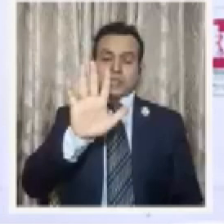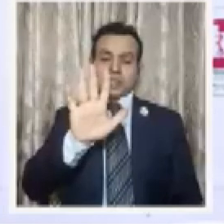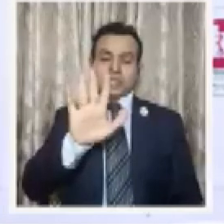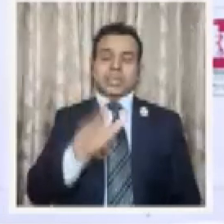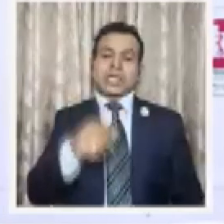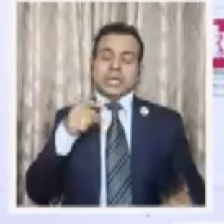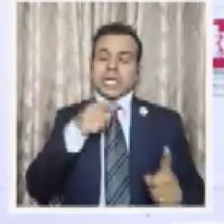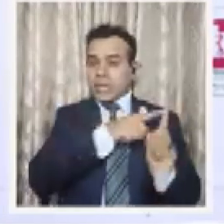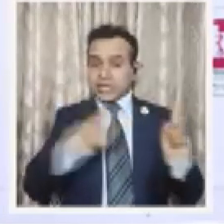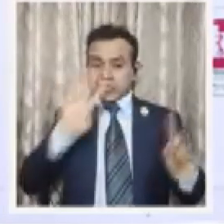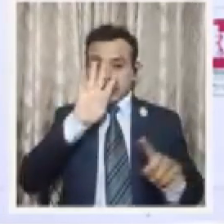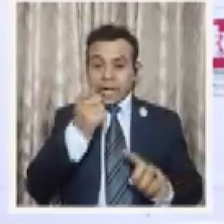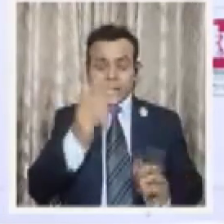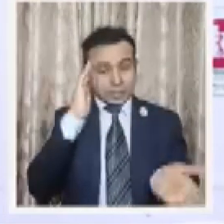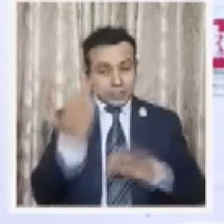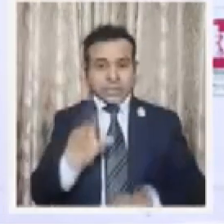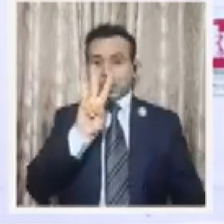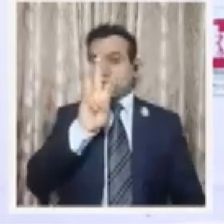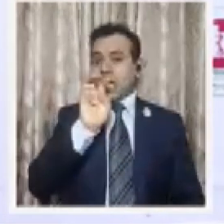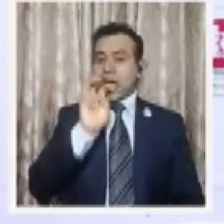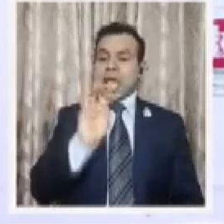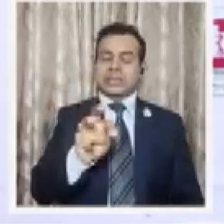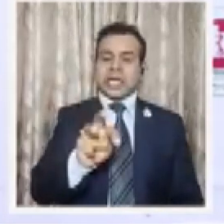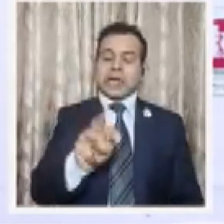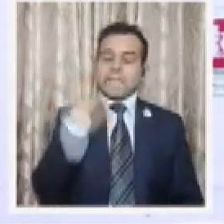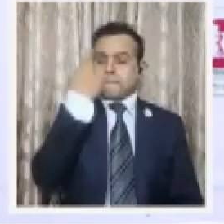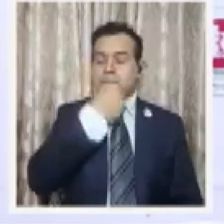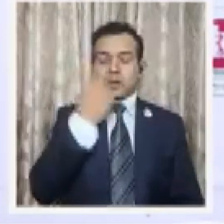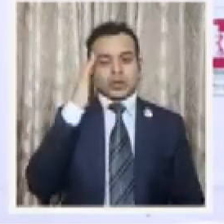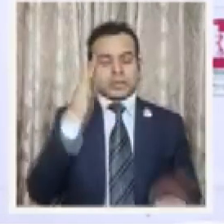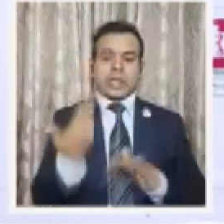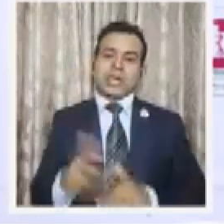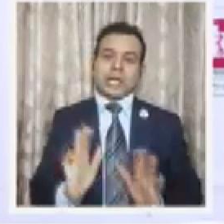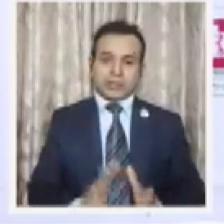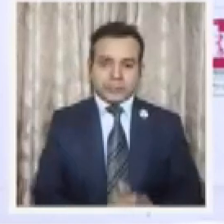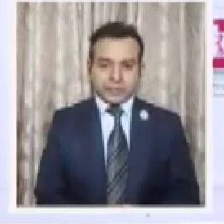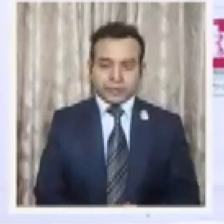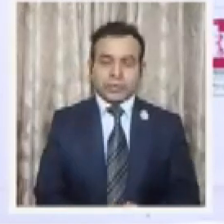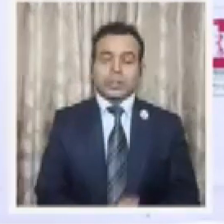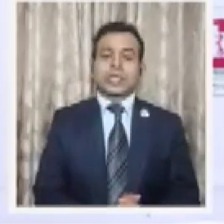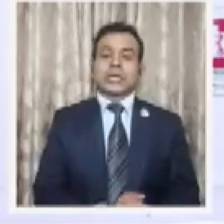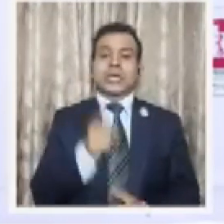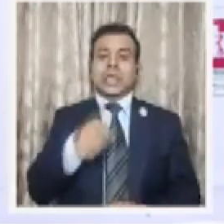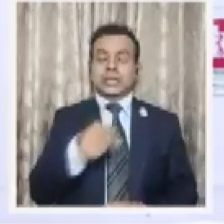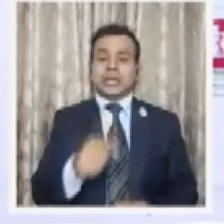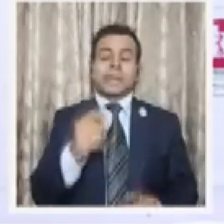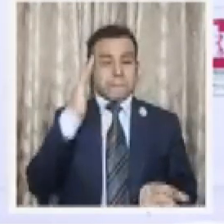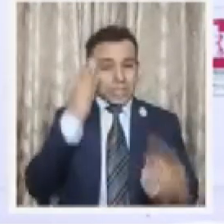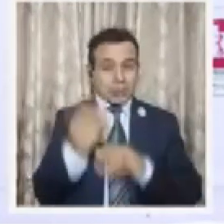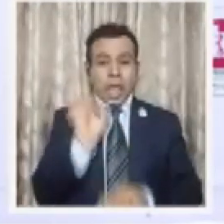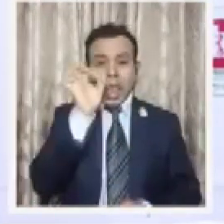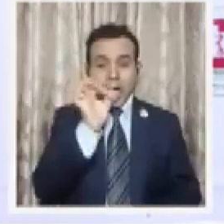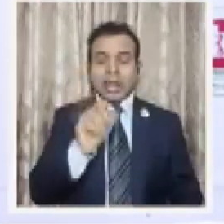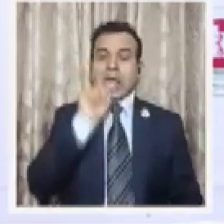24 ঘন্টায় মৃত্যুবরণ করেছেন 35 জন এবং এ পর্যন্ত 3,000 ব্যক্তি কোভিড-19 আক্রান্ত হয়ে মৃত্যুবরণ